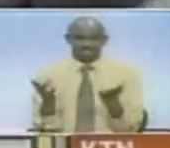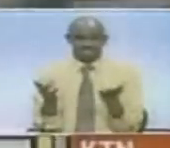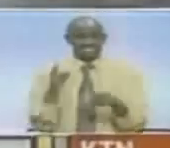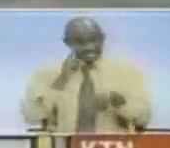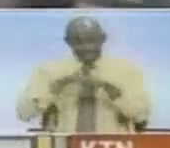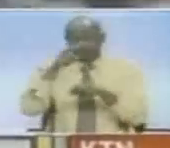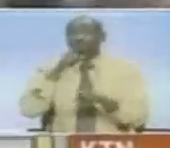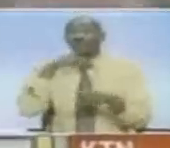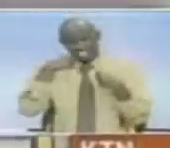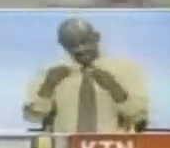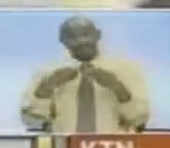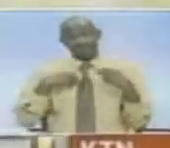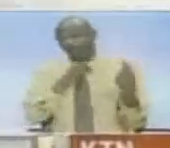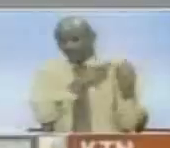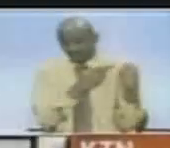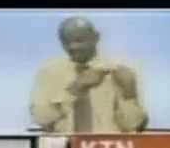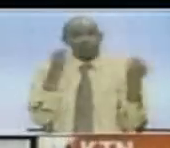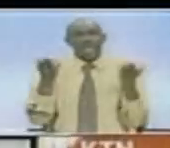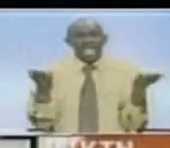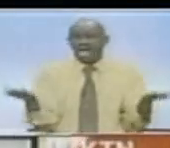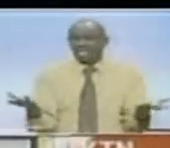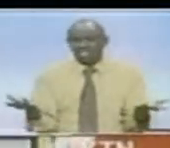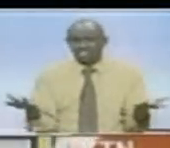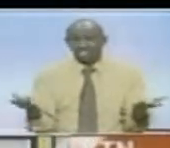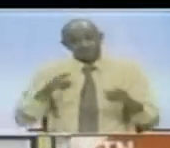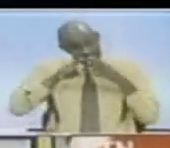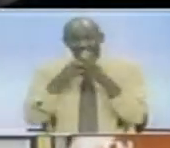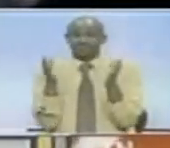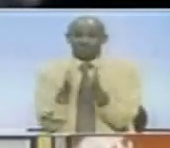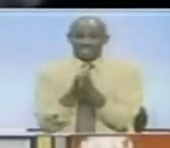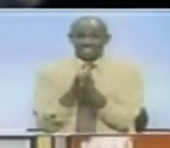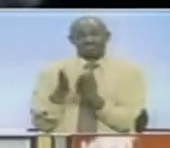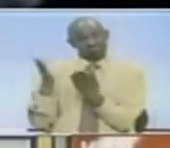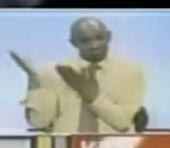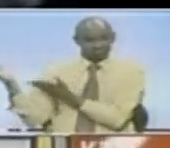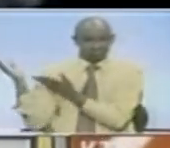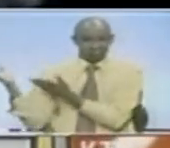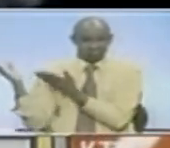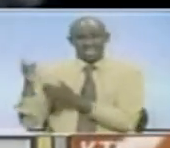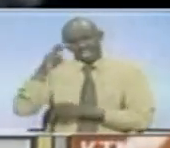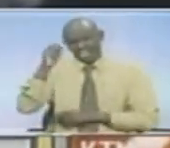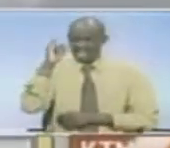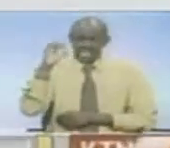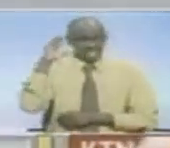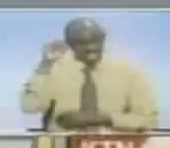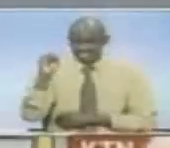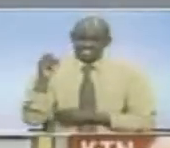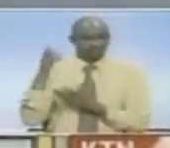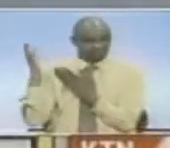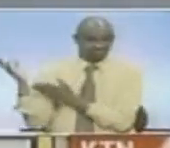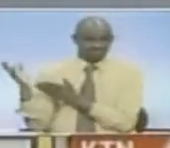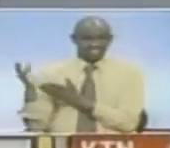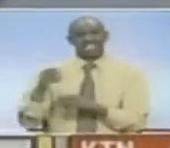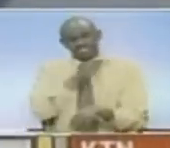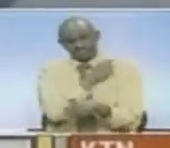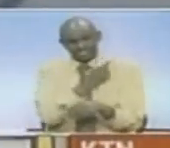Uliowapa majukumu ya kutulinda wako wapi? Kuanzia mkurugenzi wa NIS Michael Gishangi,